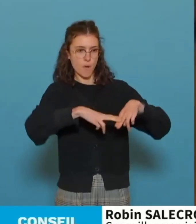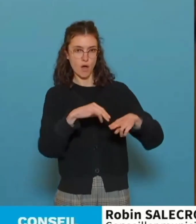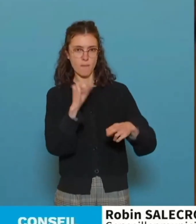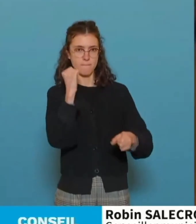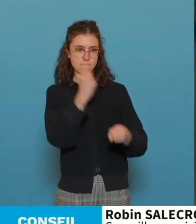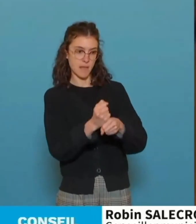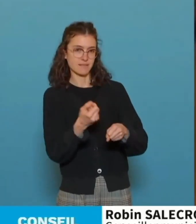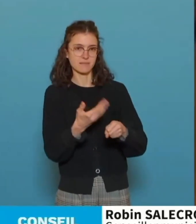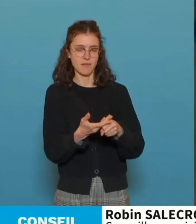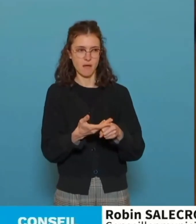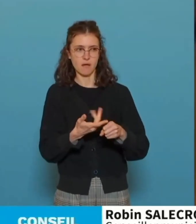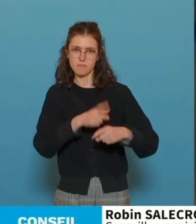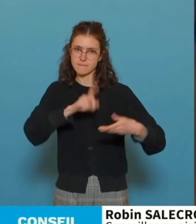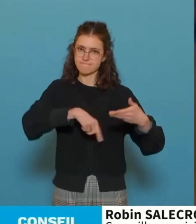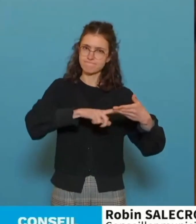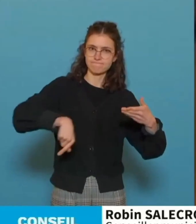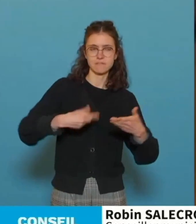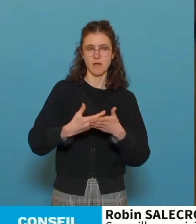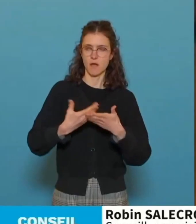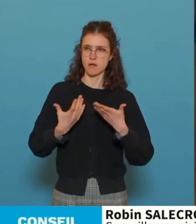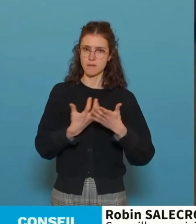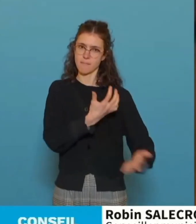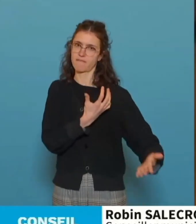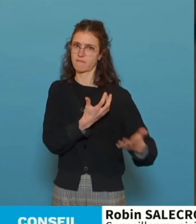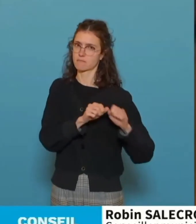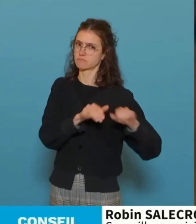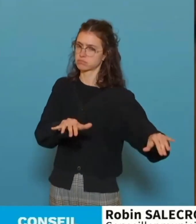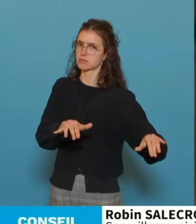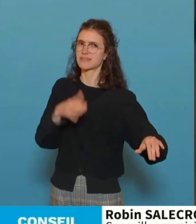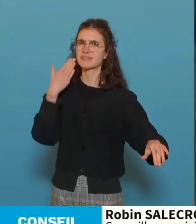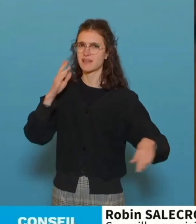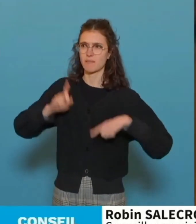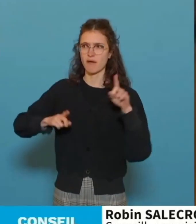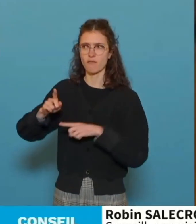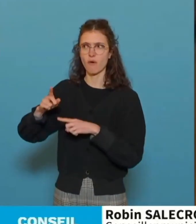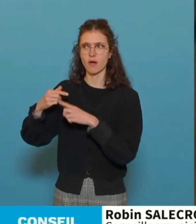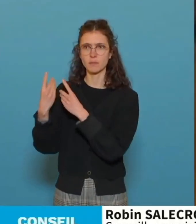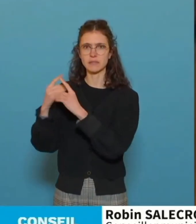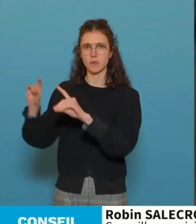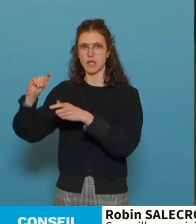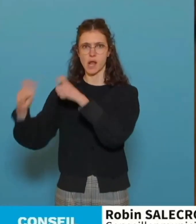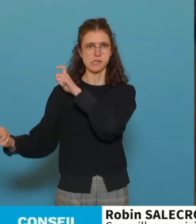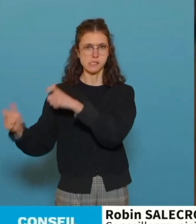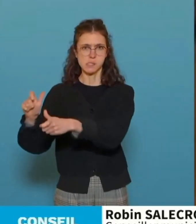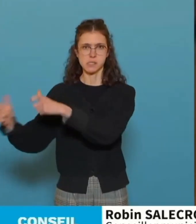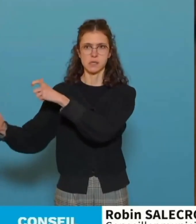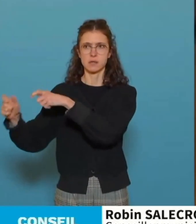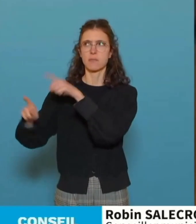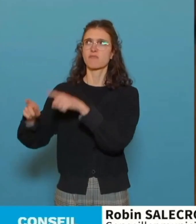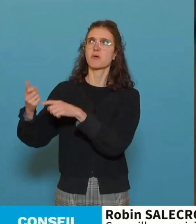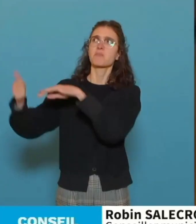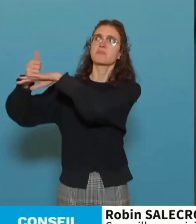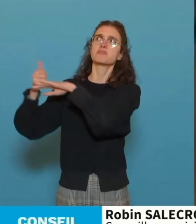où l'institution judiciaire est attaquée, délégitimée, mise sous pression par les puissants, dès lors qu'elle ose leur demander des